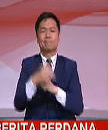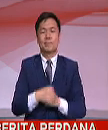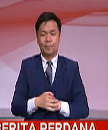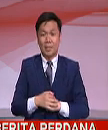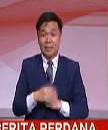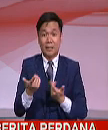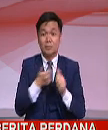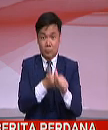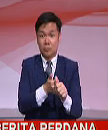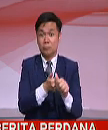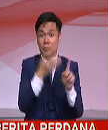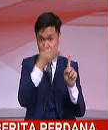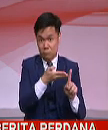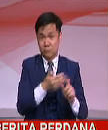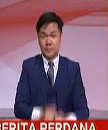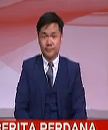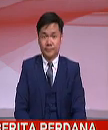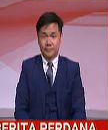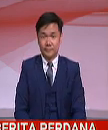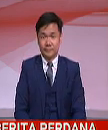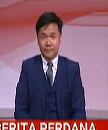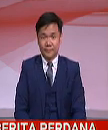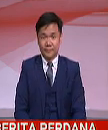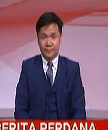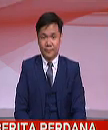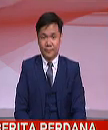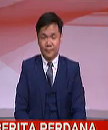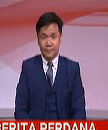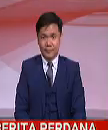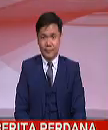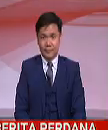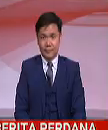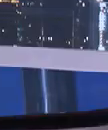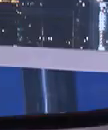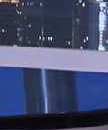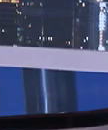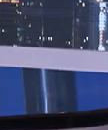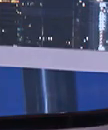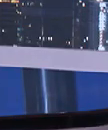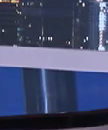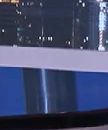majlis-majlis sekarang. Okey saja. Berita perdana